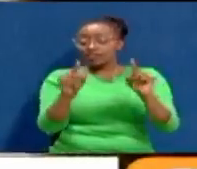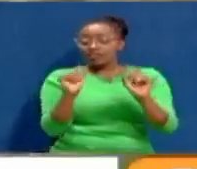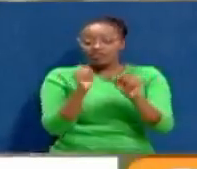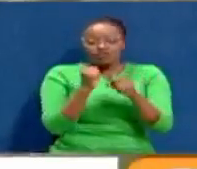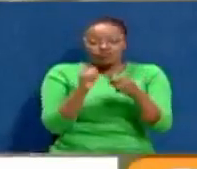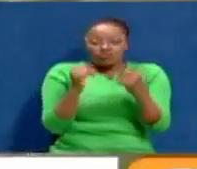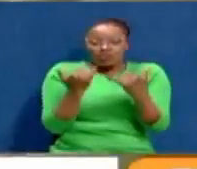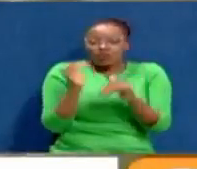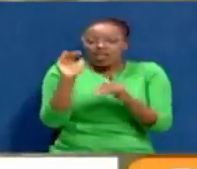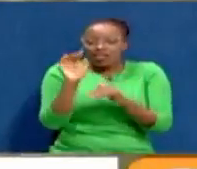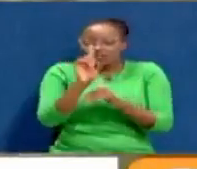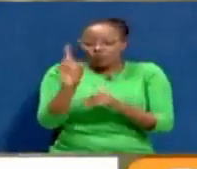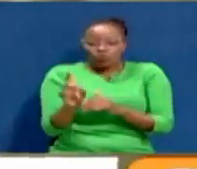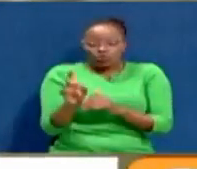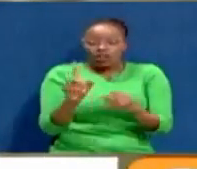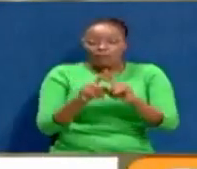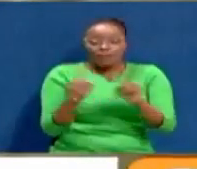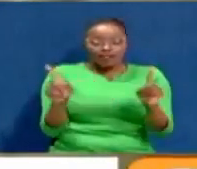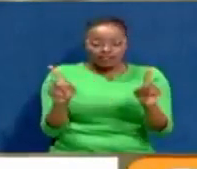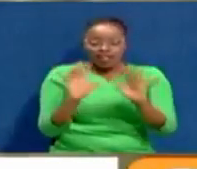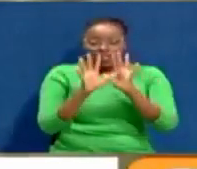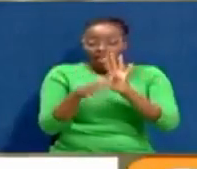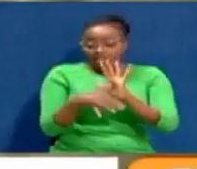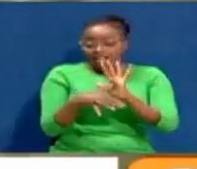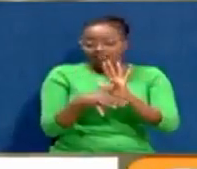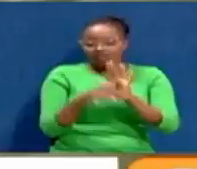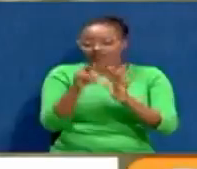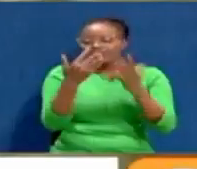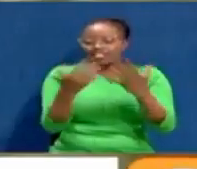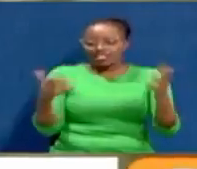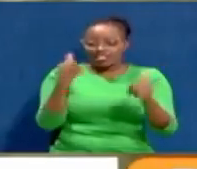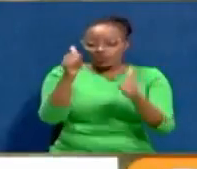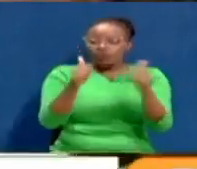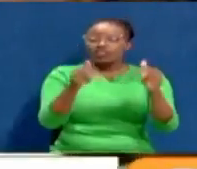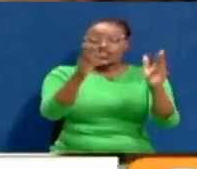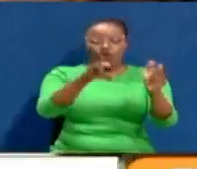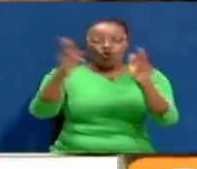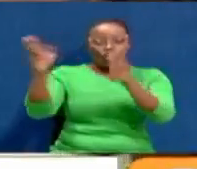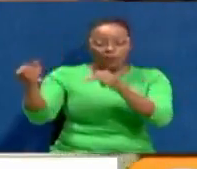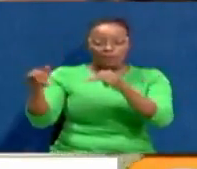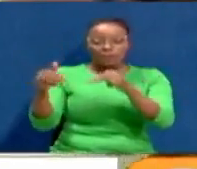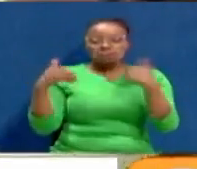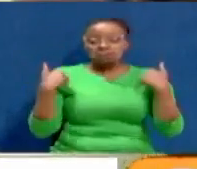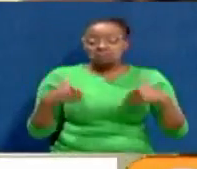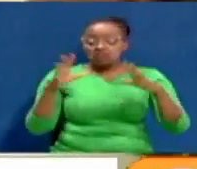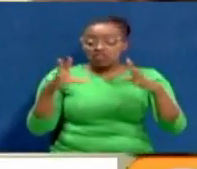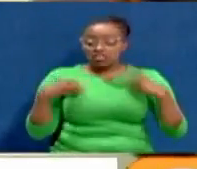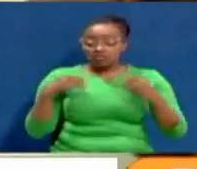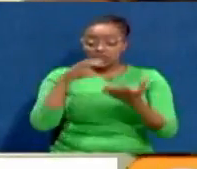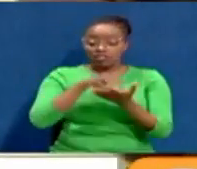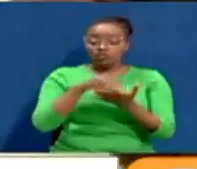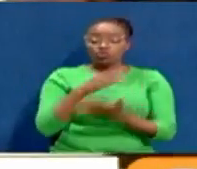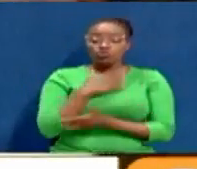anashindwa jinsi ambavyo atauliza lile swali. Lakini kwa kuwa haya ni mambo ambayo nimeyazoea, mimi mwenyewe nimeikubali hali